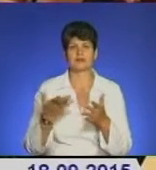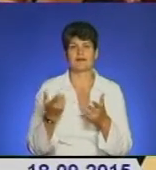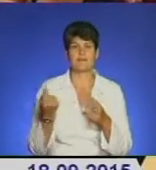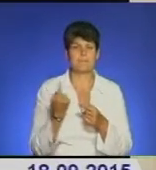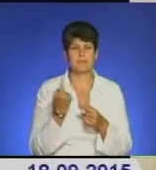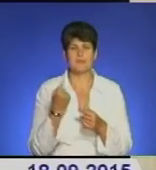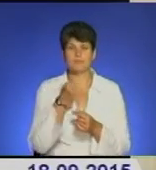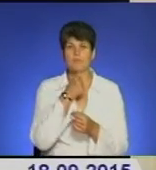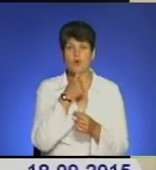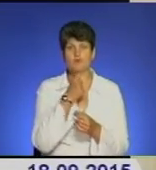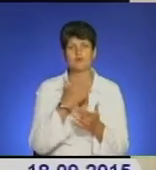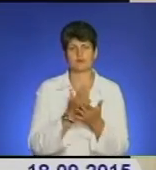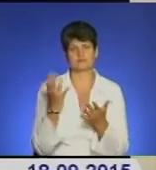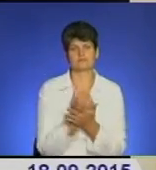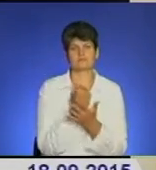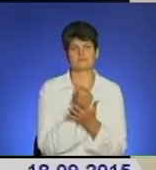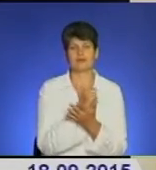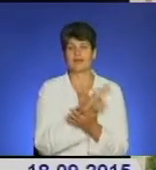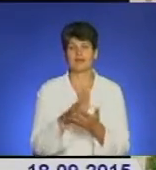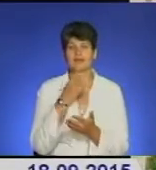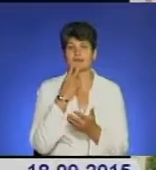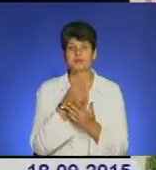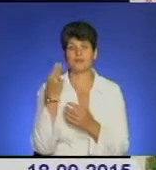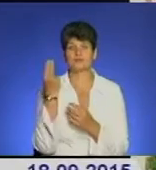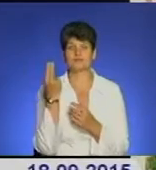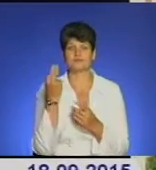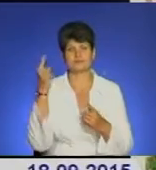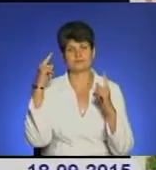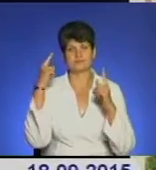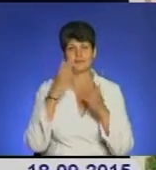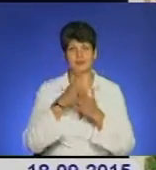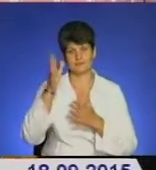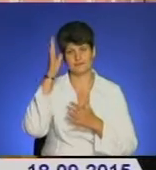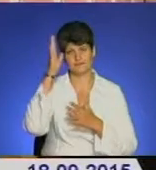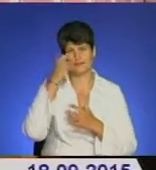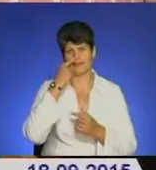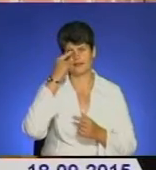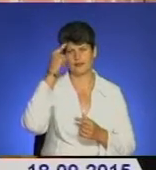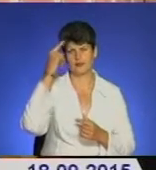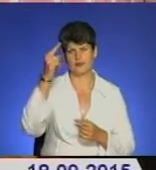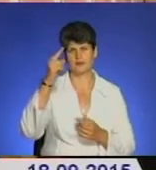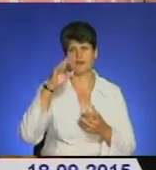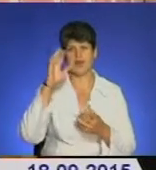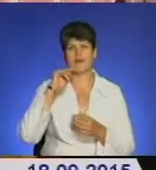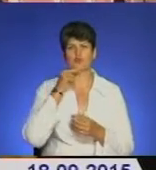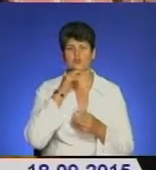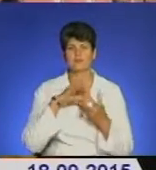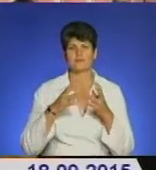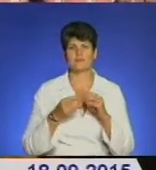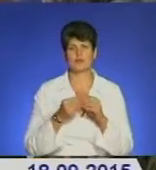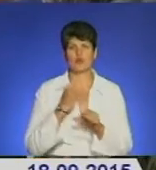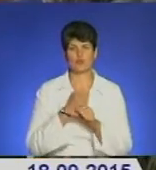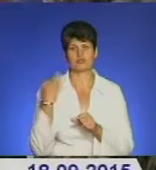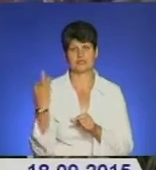перші спроби доволі успішні. Незважаючи на художню інтерпретацію, є мудрі навіть далекоглядні економічні висновки. Роботи